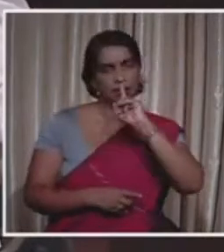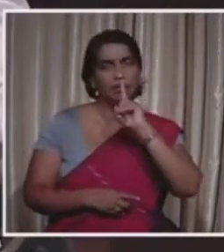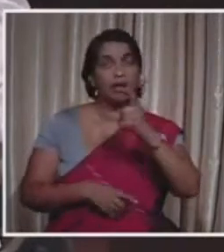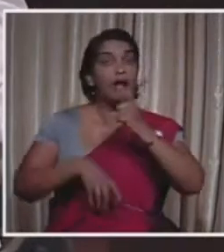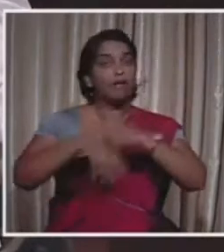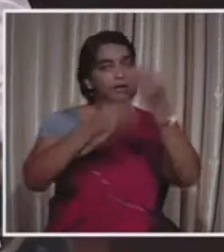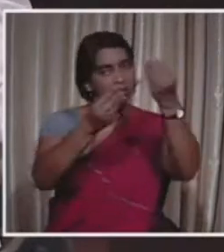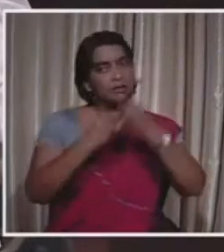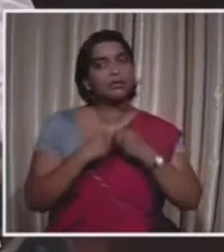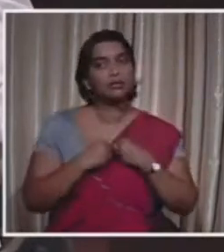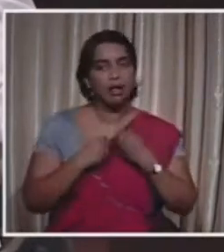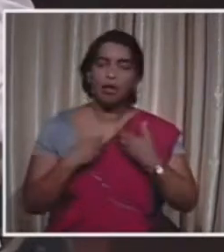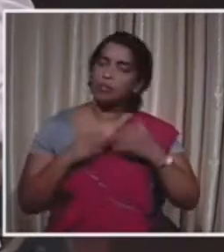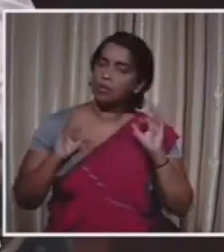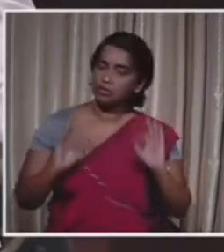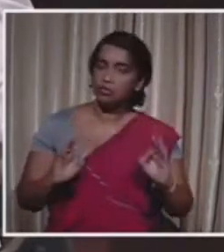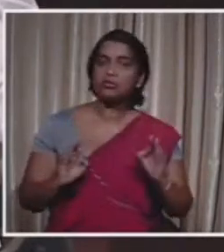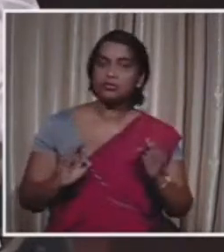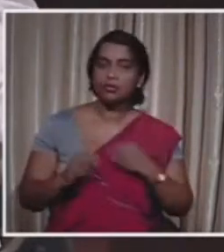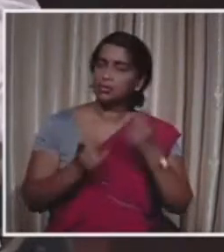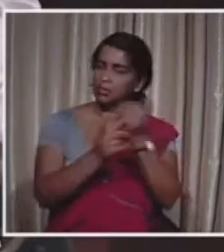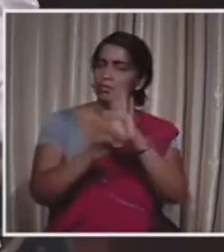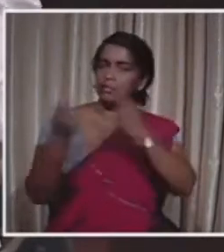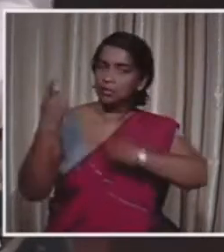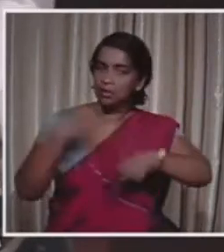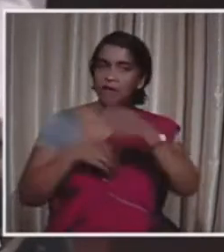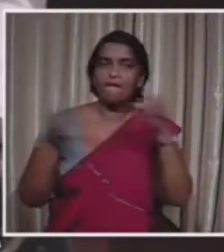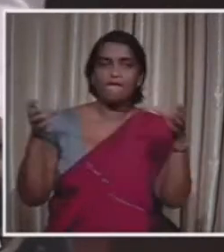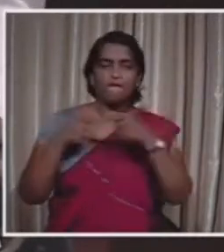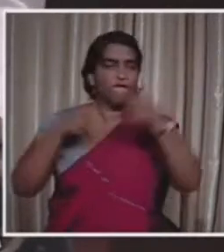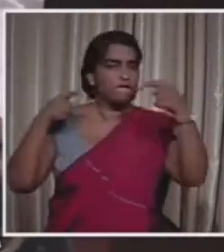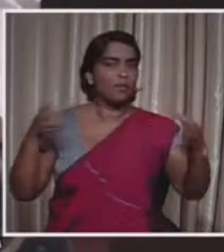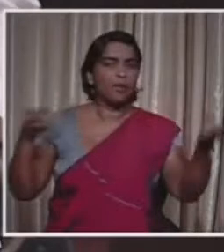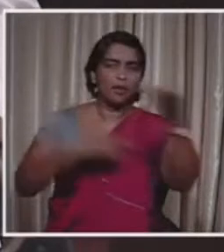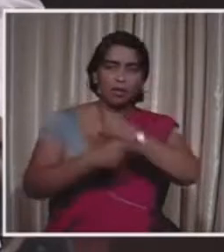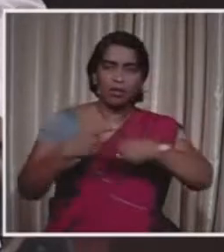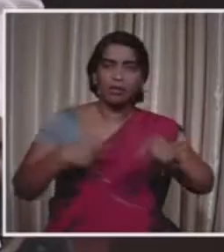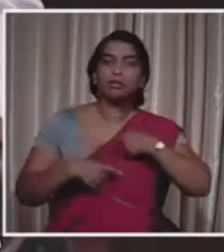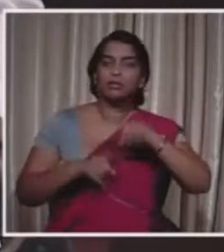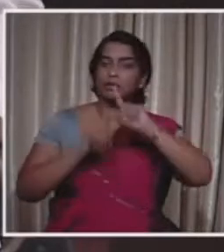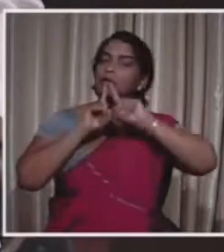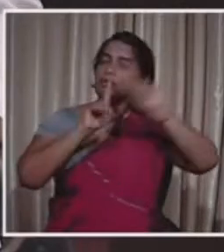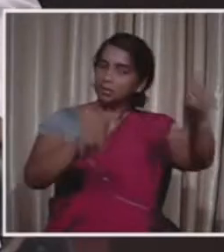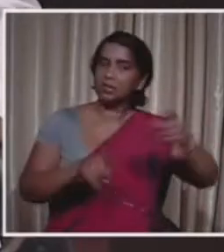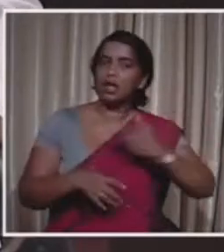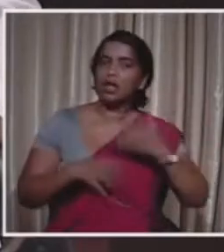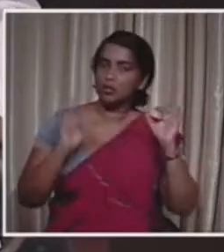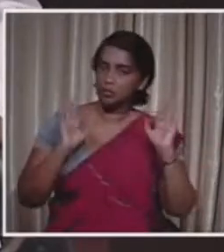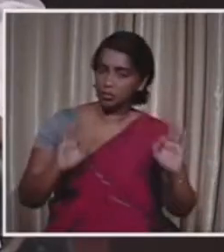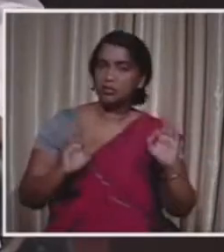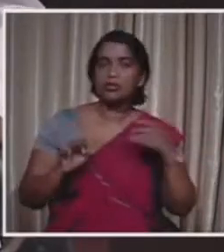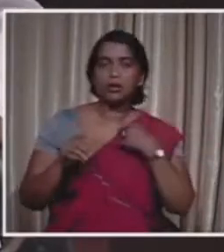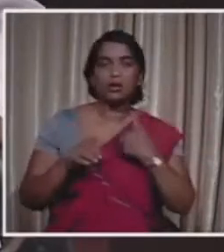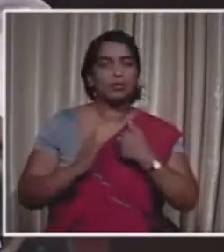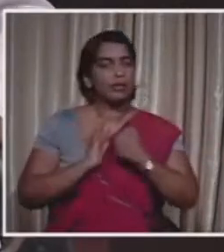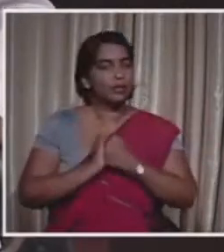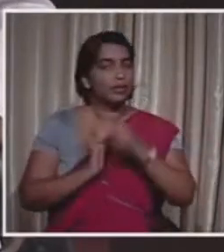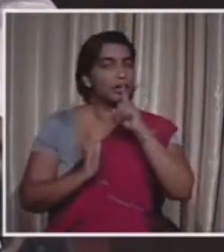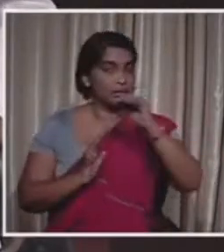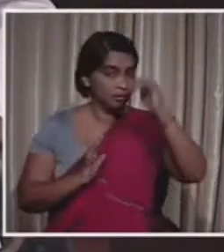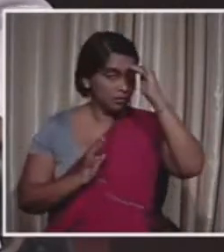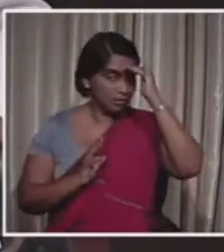දෙන්න අපි සූදානම් ඒකමතිකව මේ විපක්ෂයේ සියලු දෙනා ඒ ප්‍රකාශය කරන්න ඒ නිසා ගරු